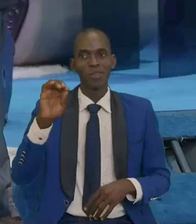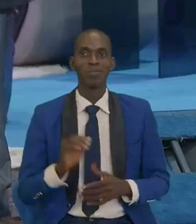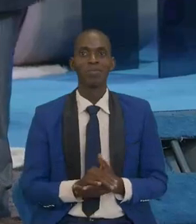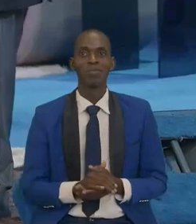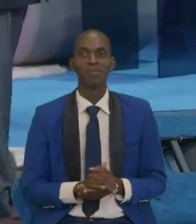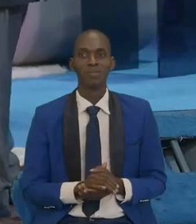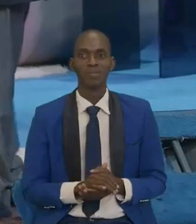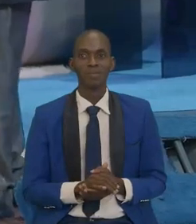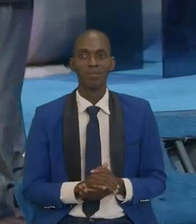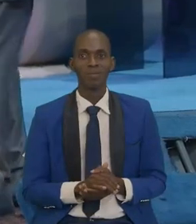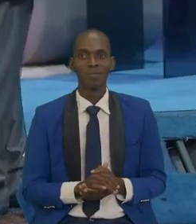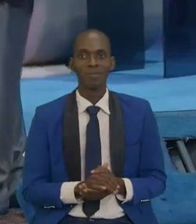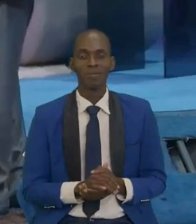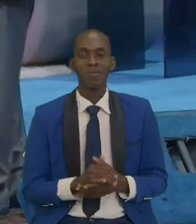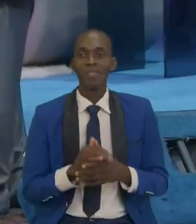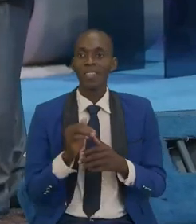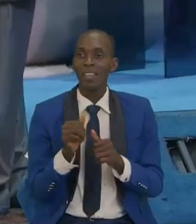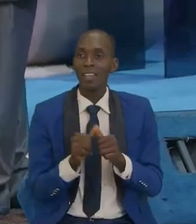le temps pour le Togo.